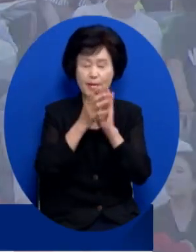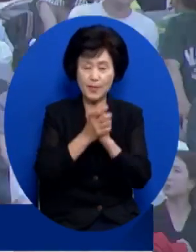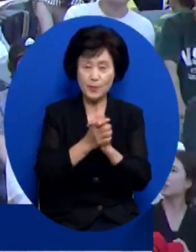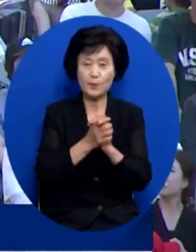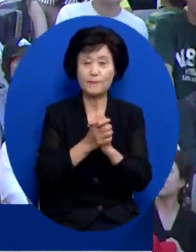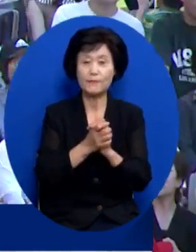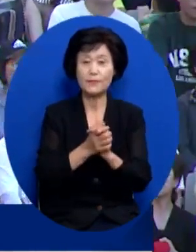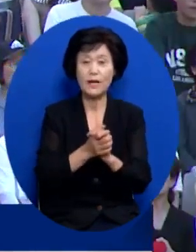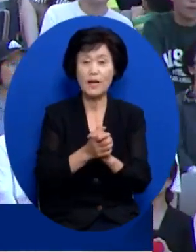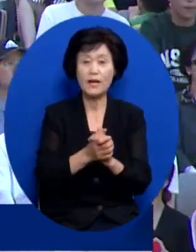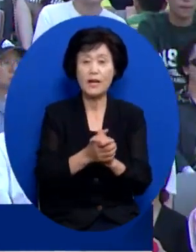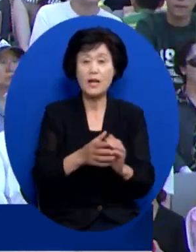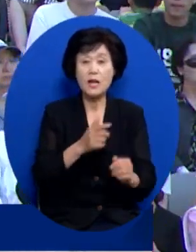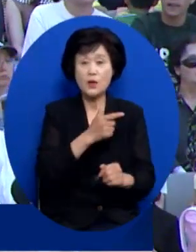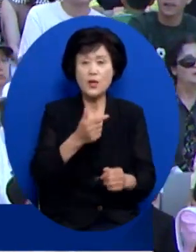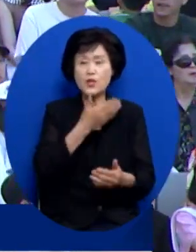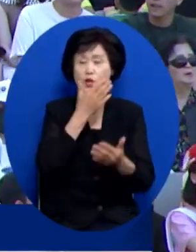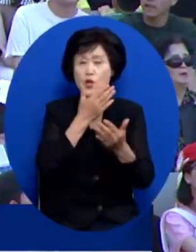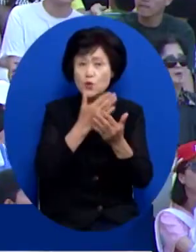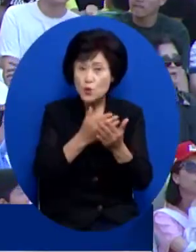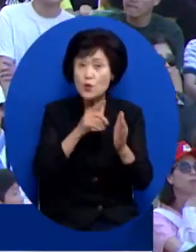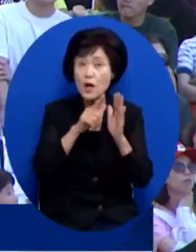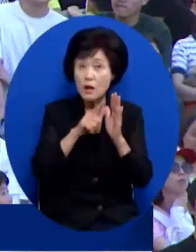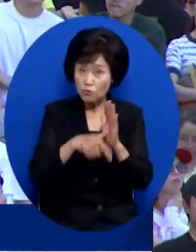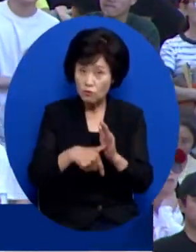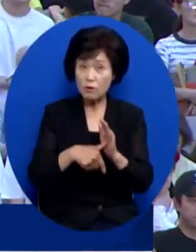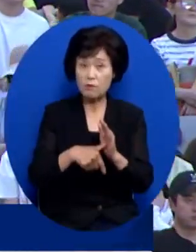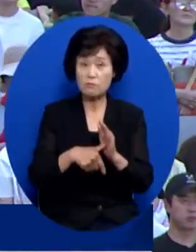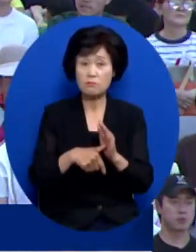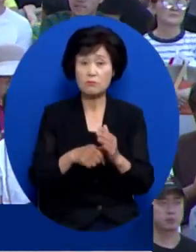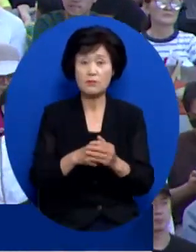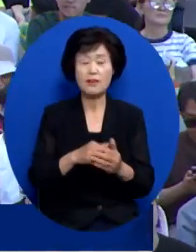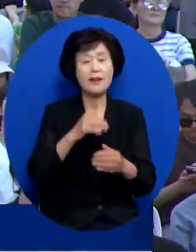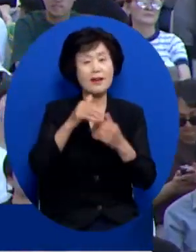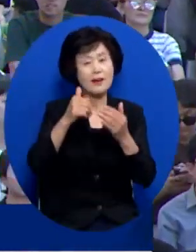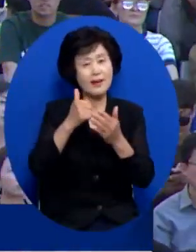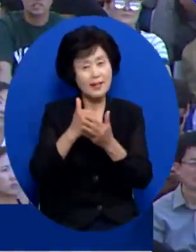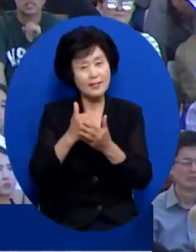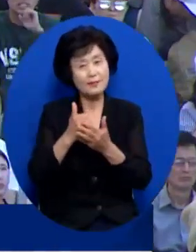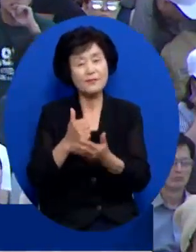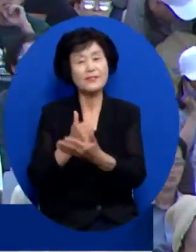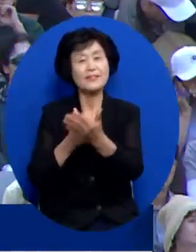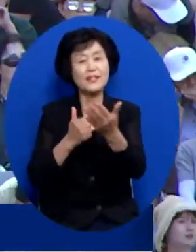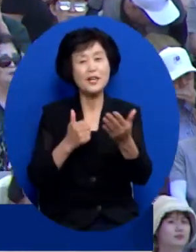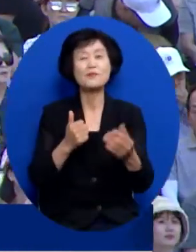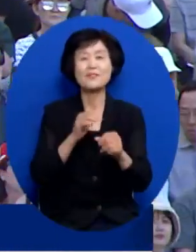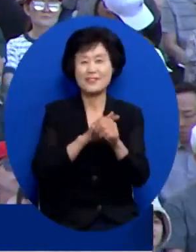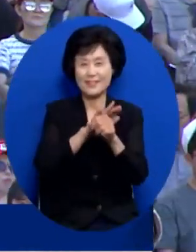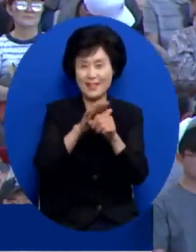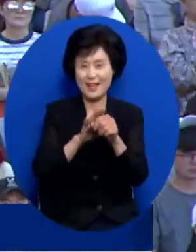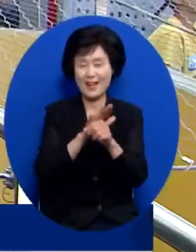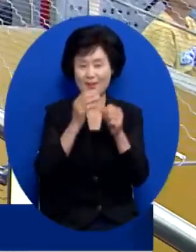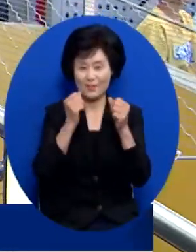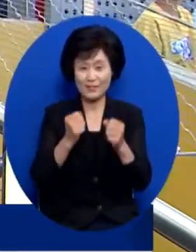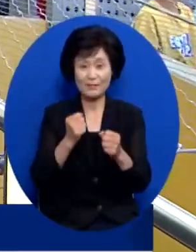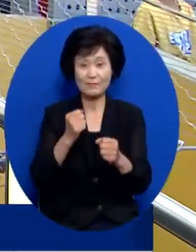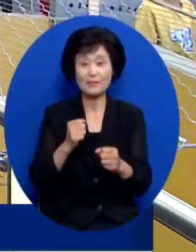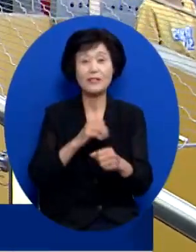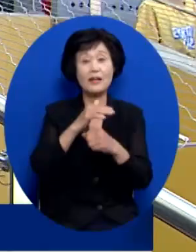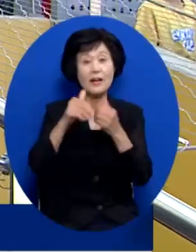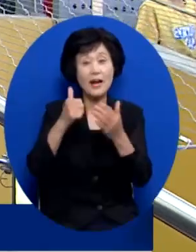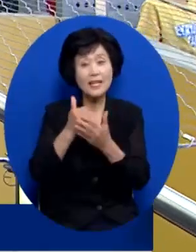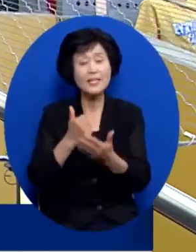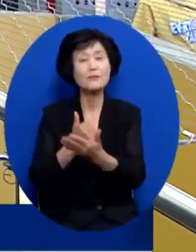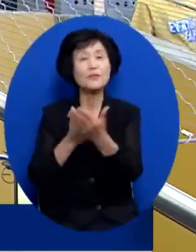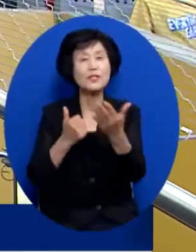것입니다. This is an important moment. 굉장히 지금 중요한 시간을 저희가 맡고 있습니다. God loves you. 하나님이 여러분을